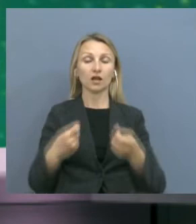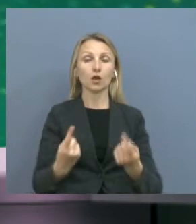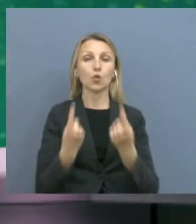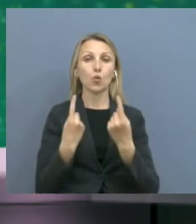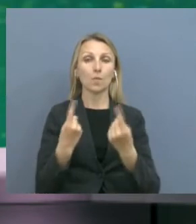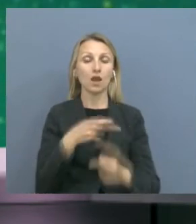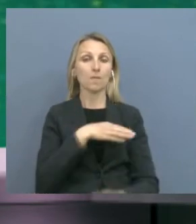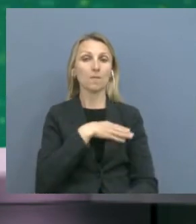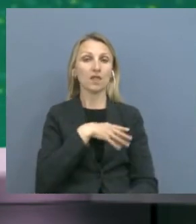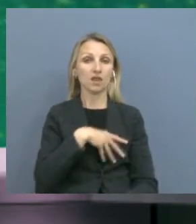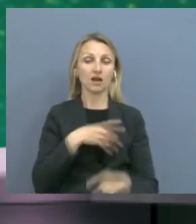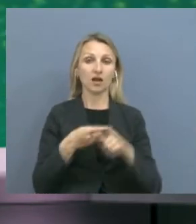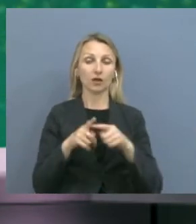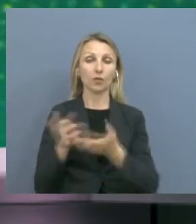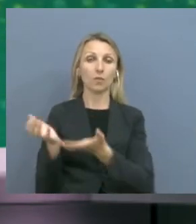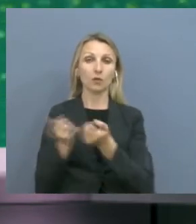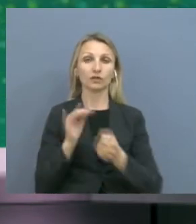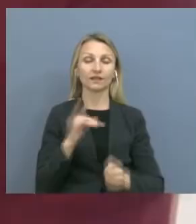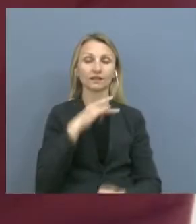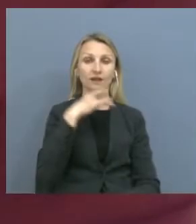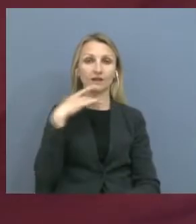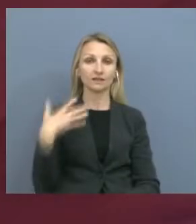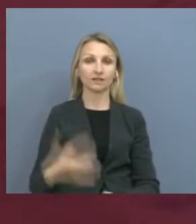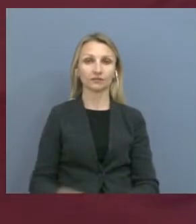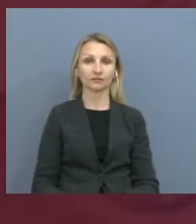которые получены из Российской Федерации.